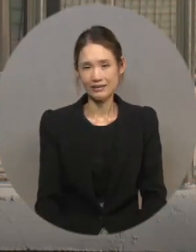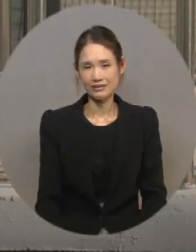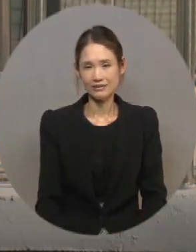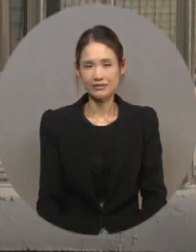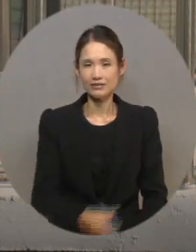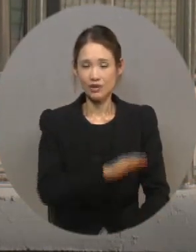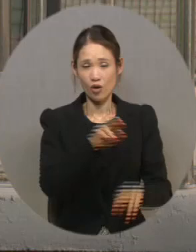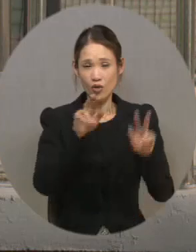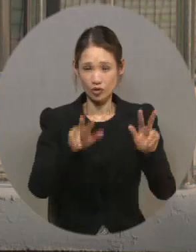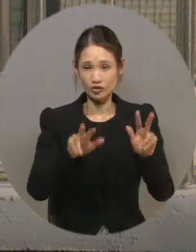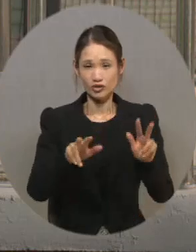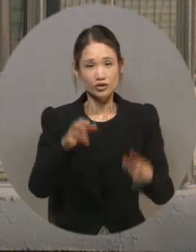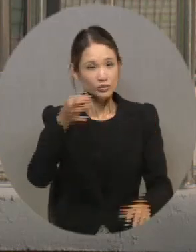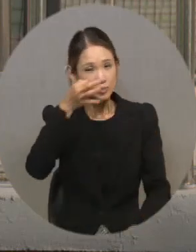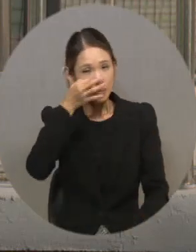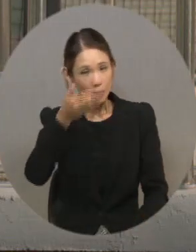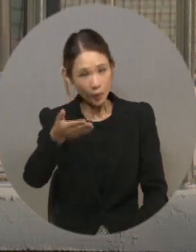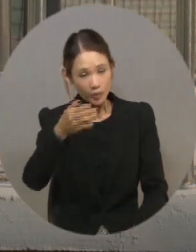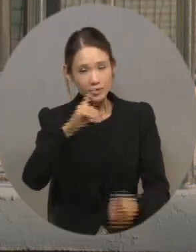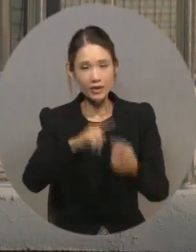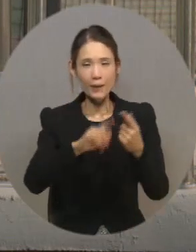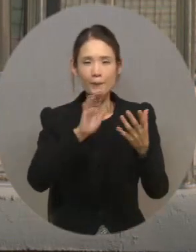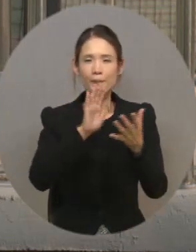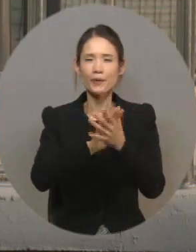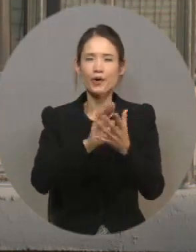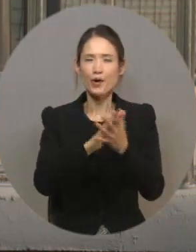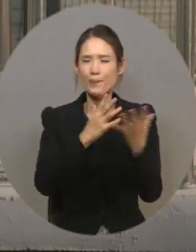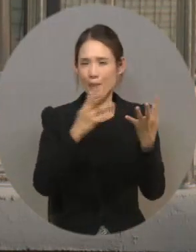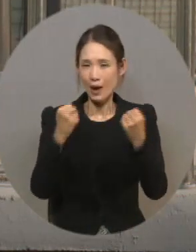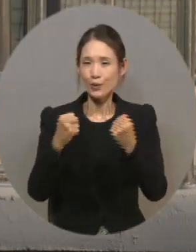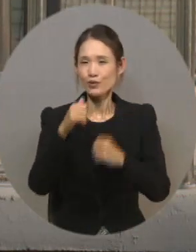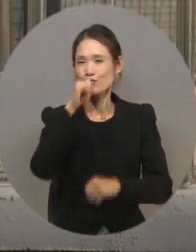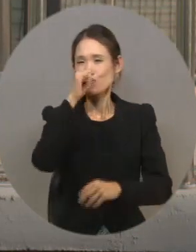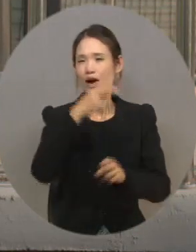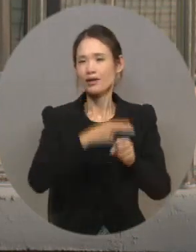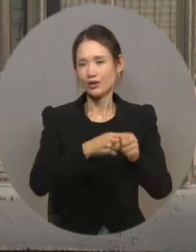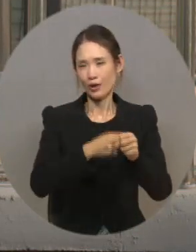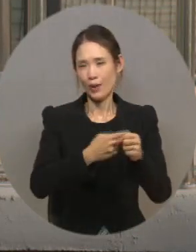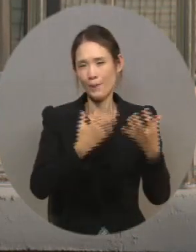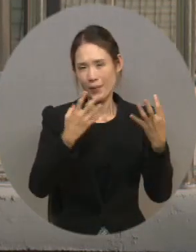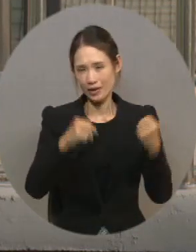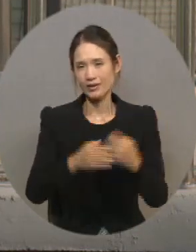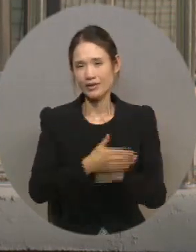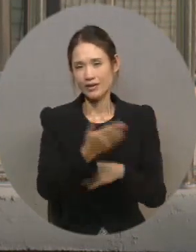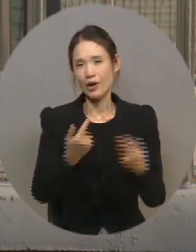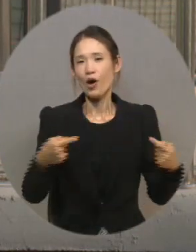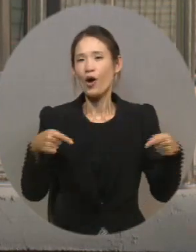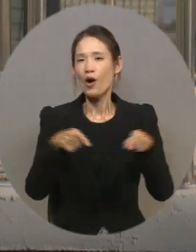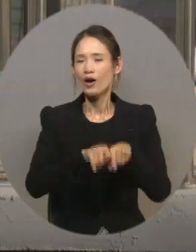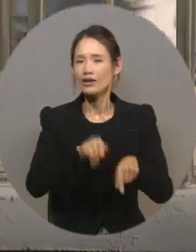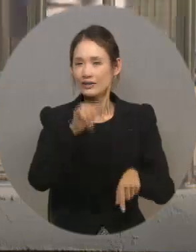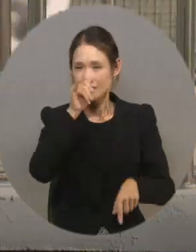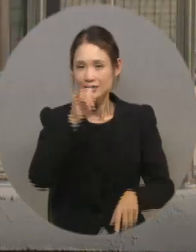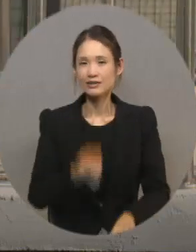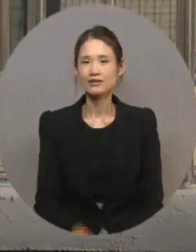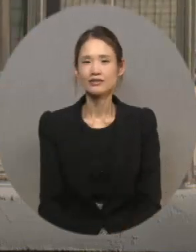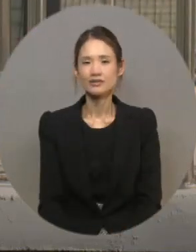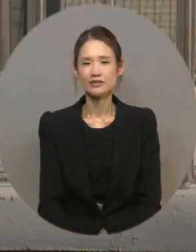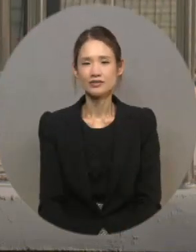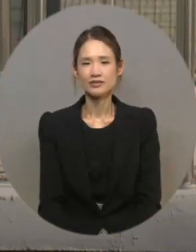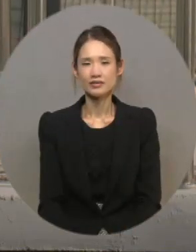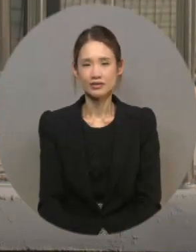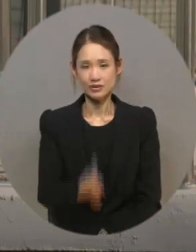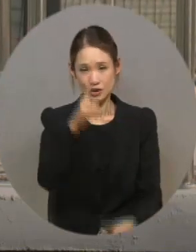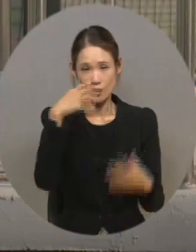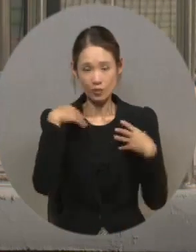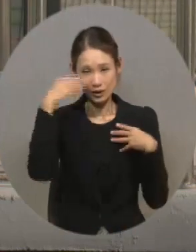지금 바로 여러분 곁에 있는 많은 친구들과 훌륭한 선생님들이 여러분과 함께 있습니다.